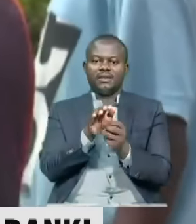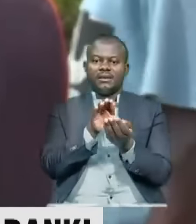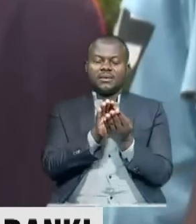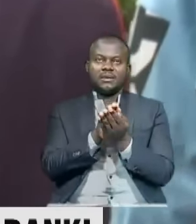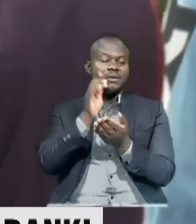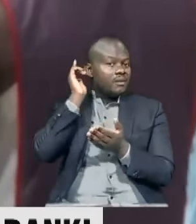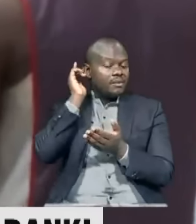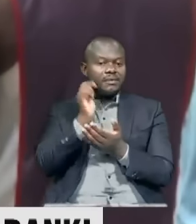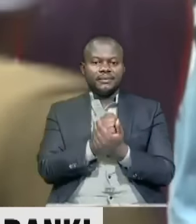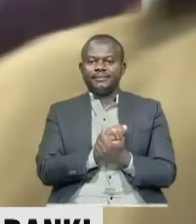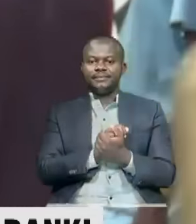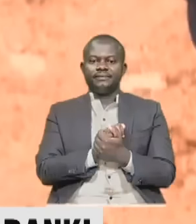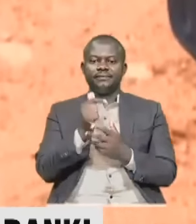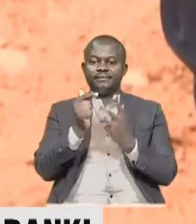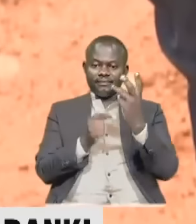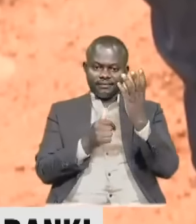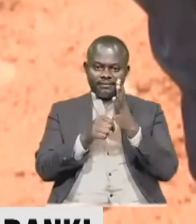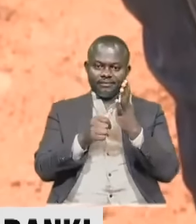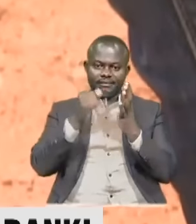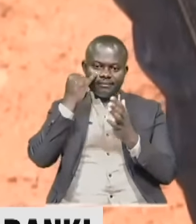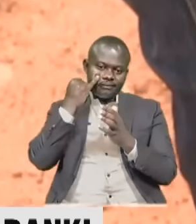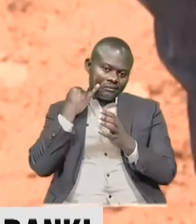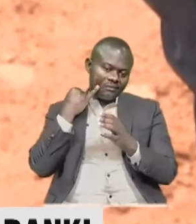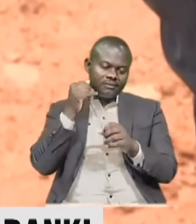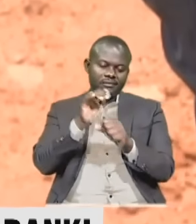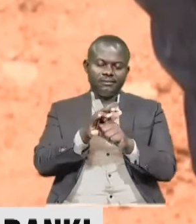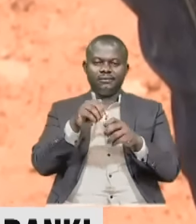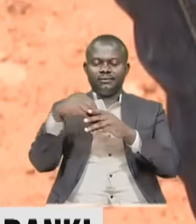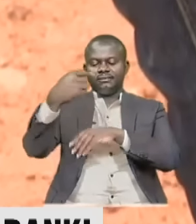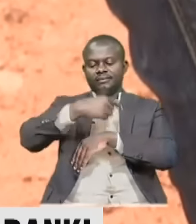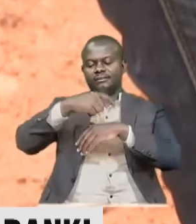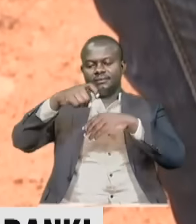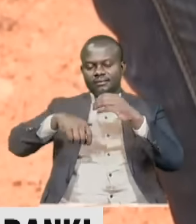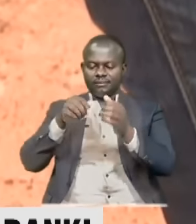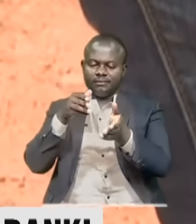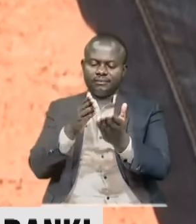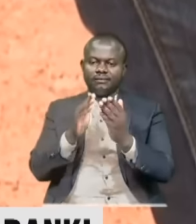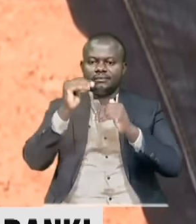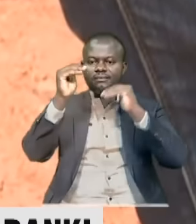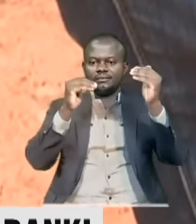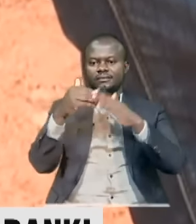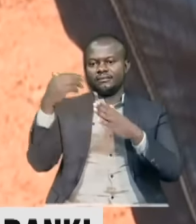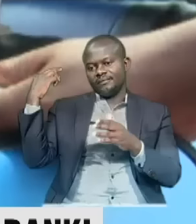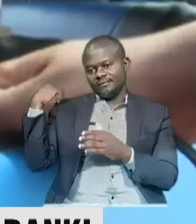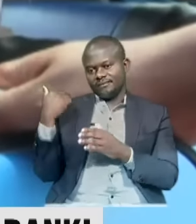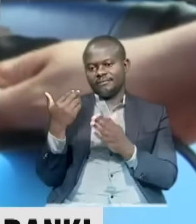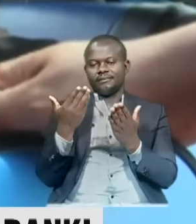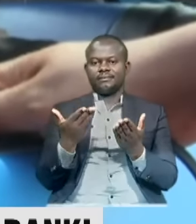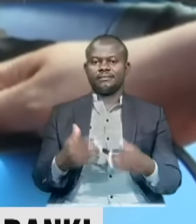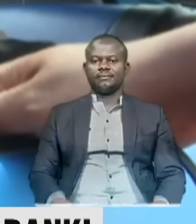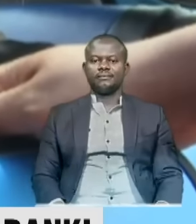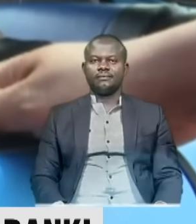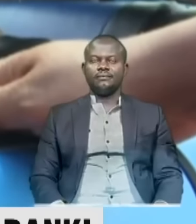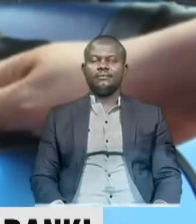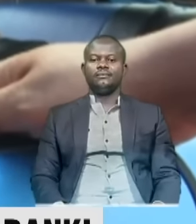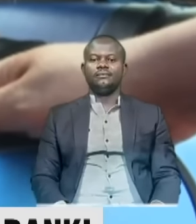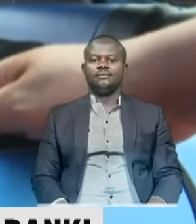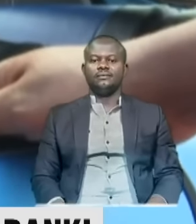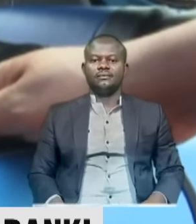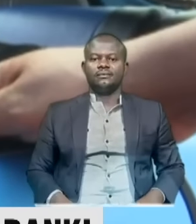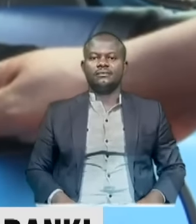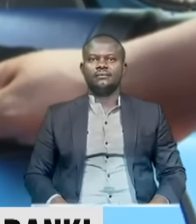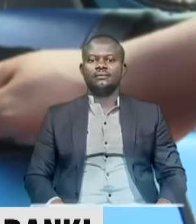money iki ngo ni ikibazo gikomereye abantu muri iyi minsi gikwiriye gukurikiranwa n'inzego zibishinzwe Muri no minsi hari abakazi